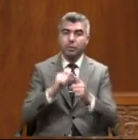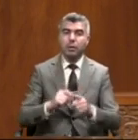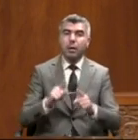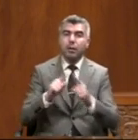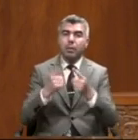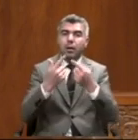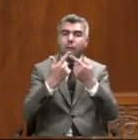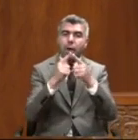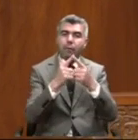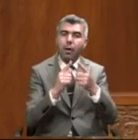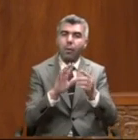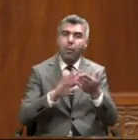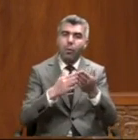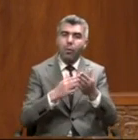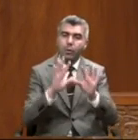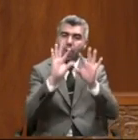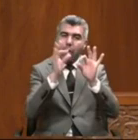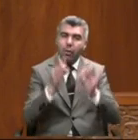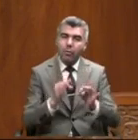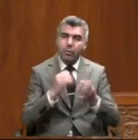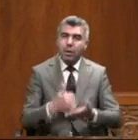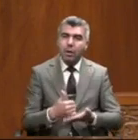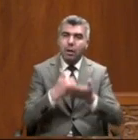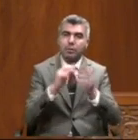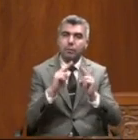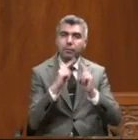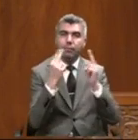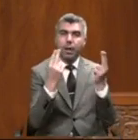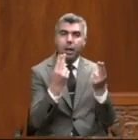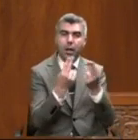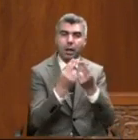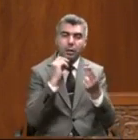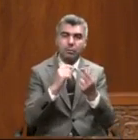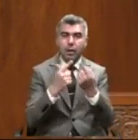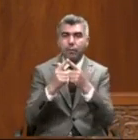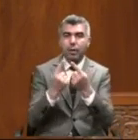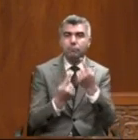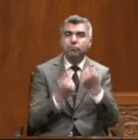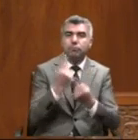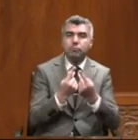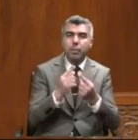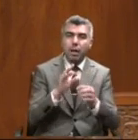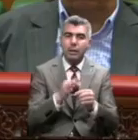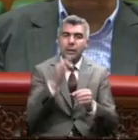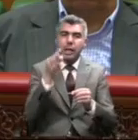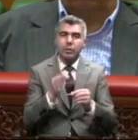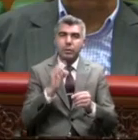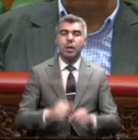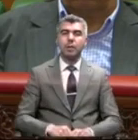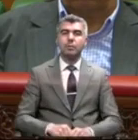سلاسل الانتاج والامدادات العالميه في مختلف الانشطه الانتاجيه